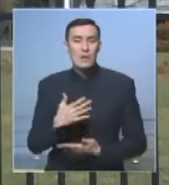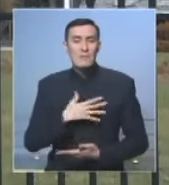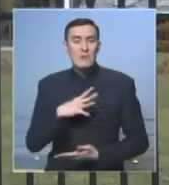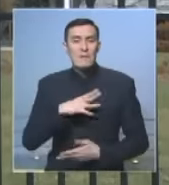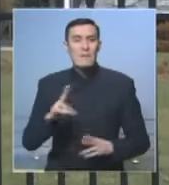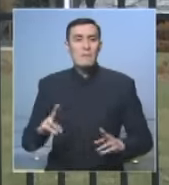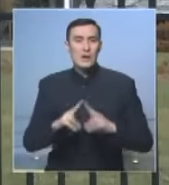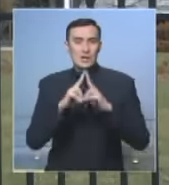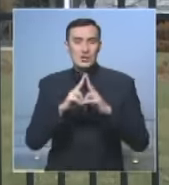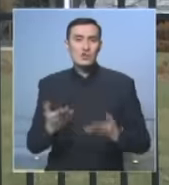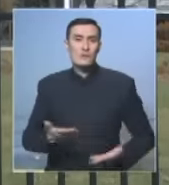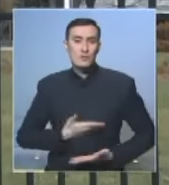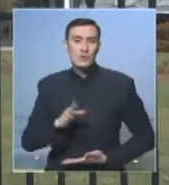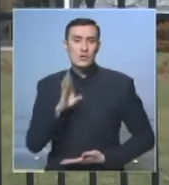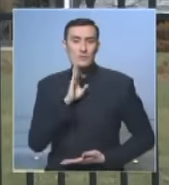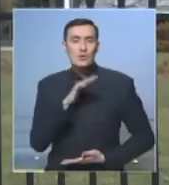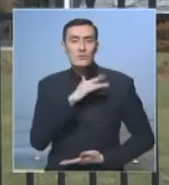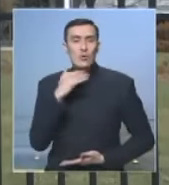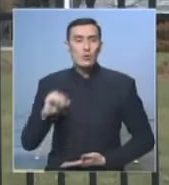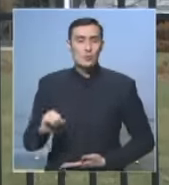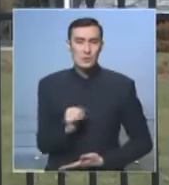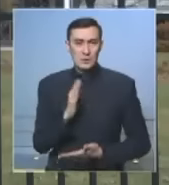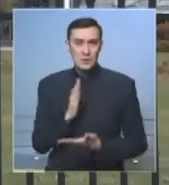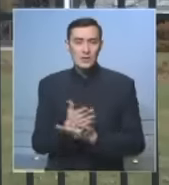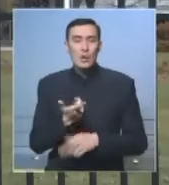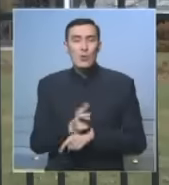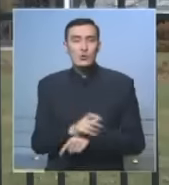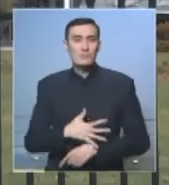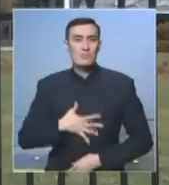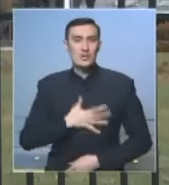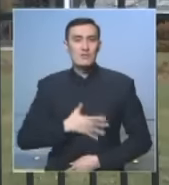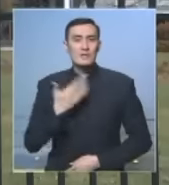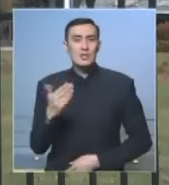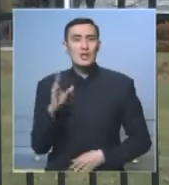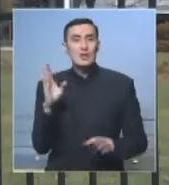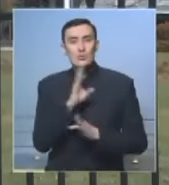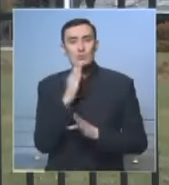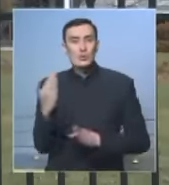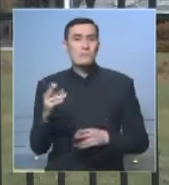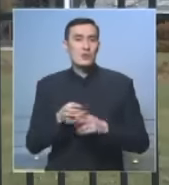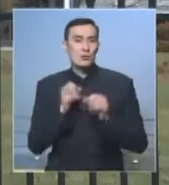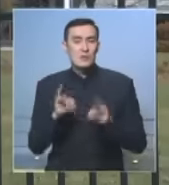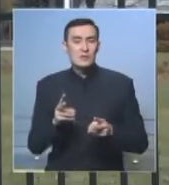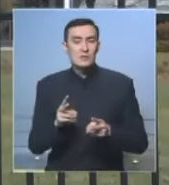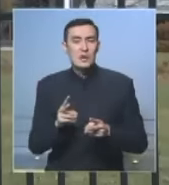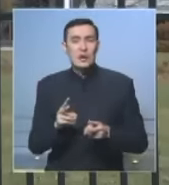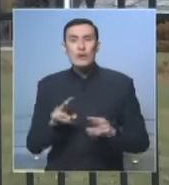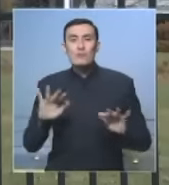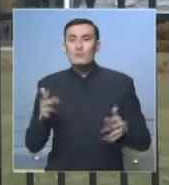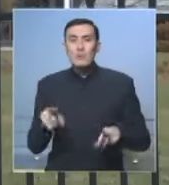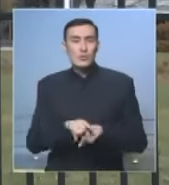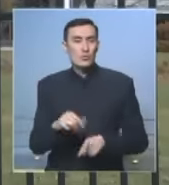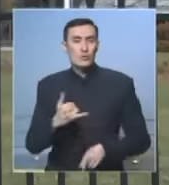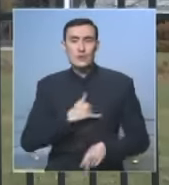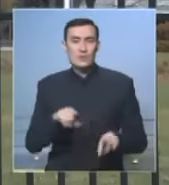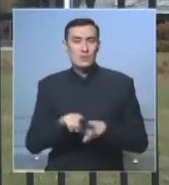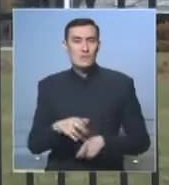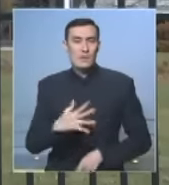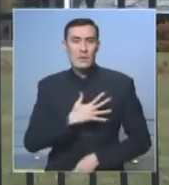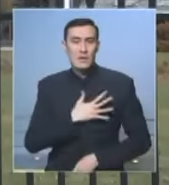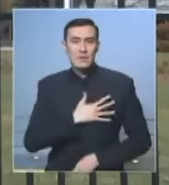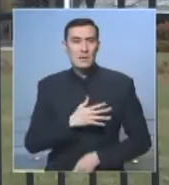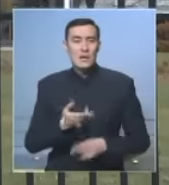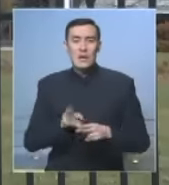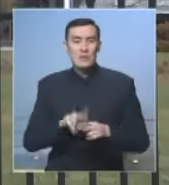Париже живет девушка и очень много друзей. Я очень переживал за их судьбу и безопасность. Не дай бог, чтобы такое случилось у нас в Канаде.